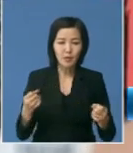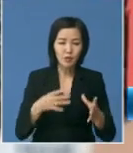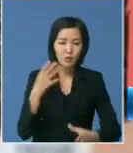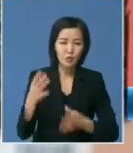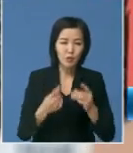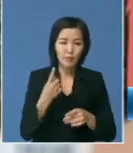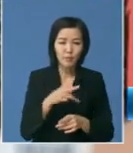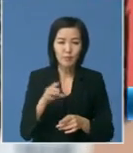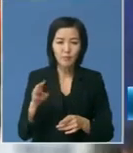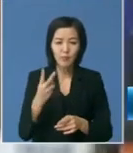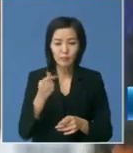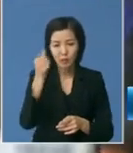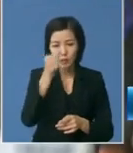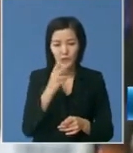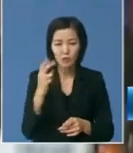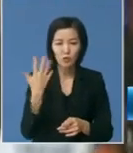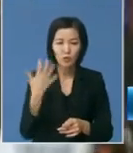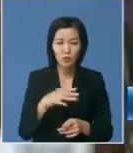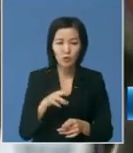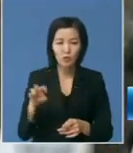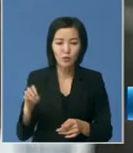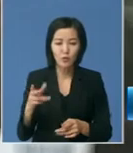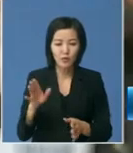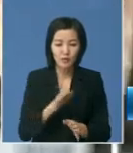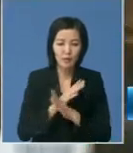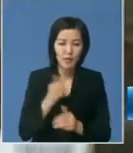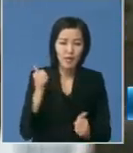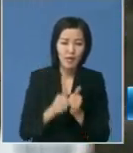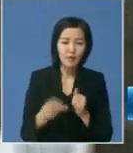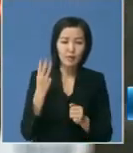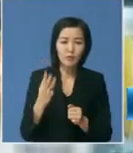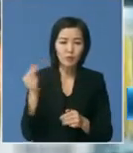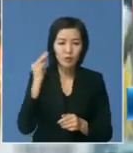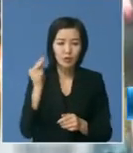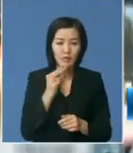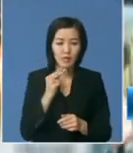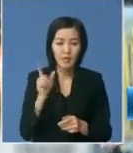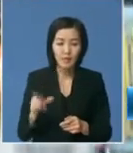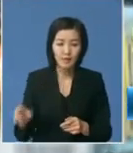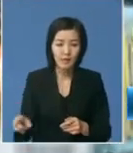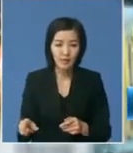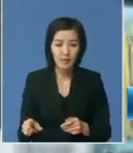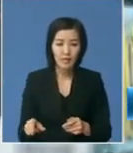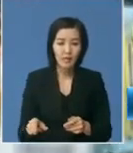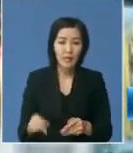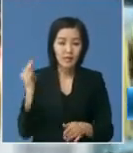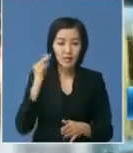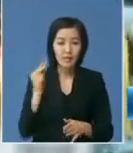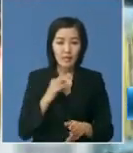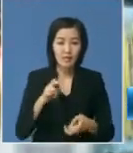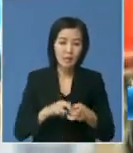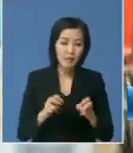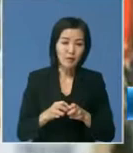жылына 1 миллион 250 мың адам қаза болады. Оның әрбір үшіншісі қытайлық азамат. Сондықтан аспан асты елінің бұл